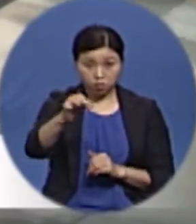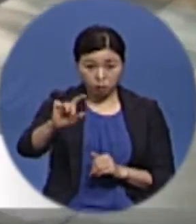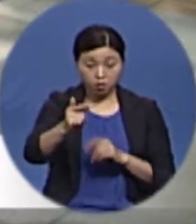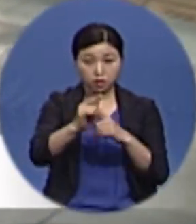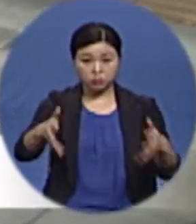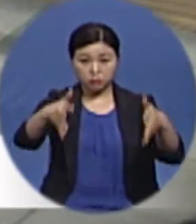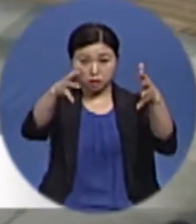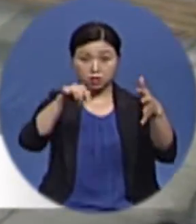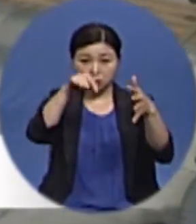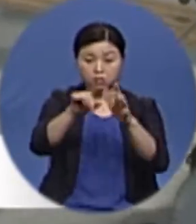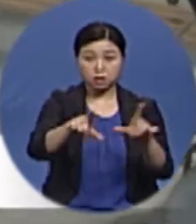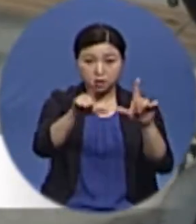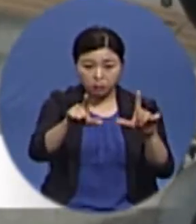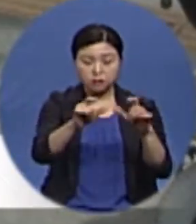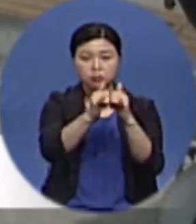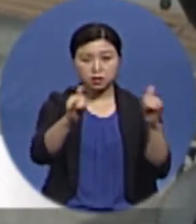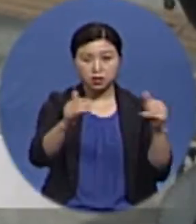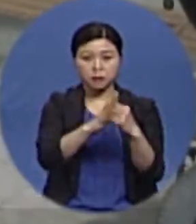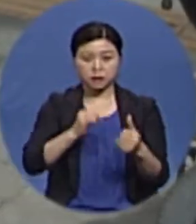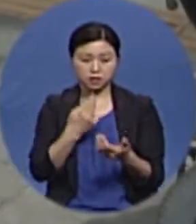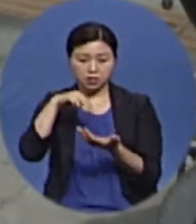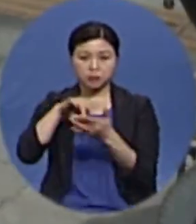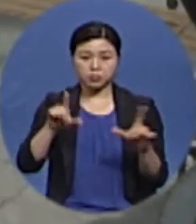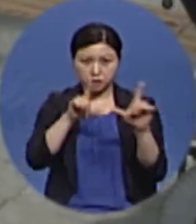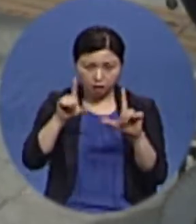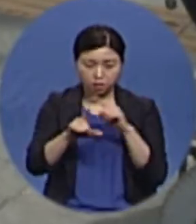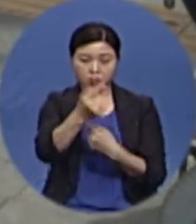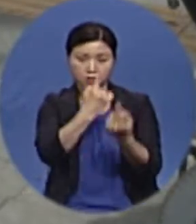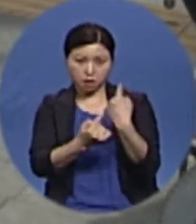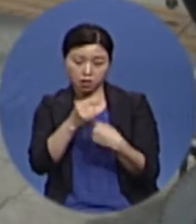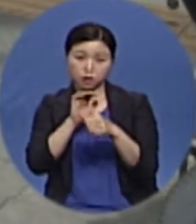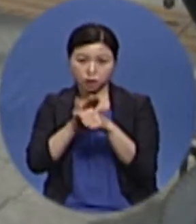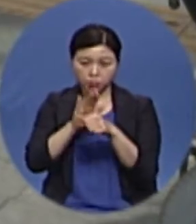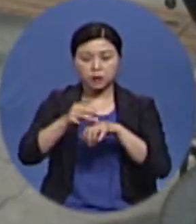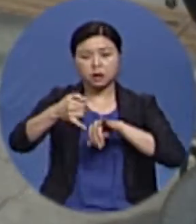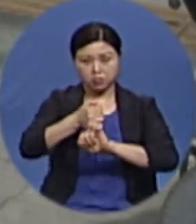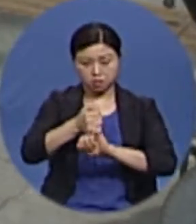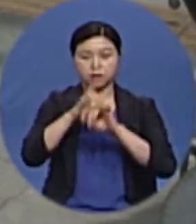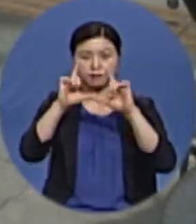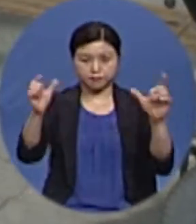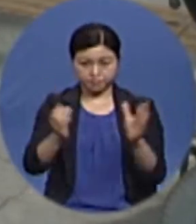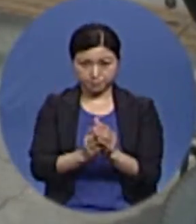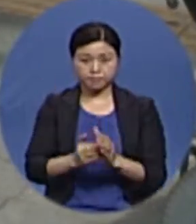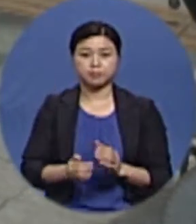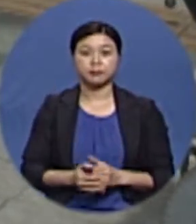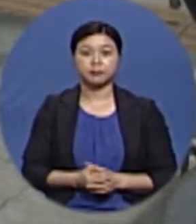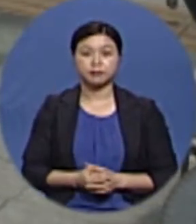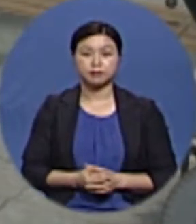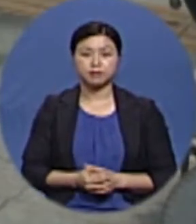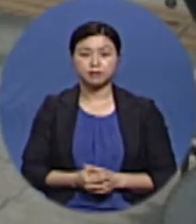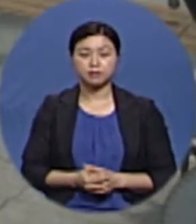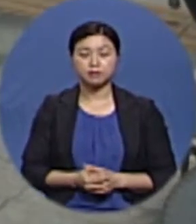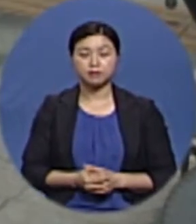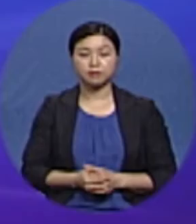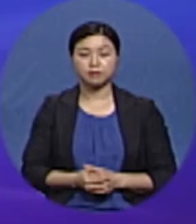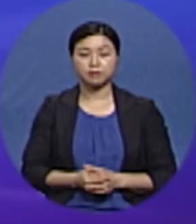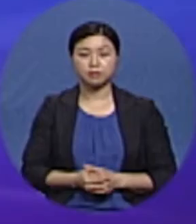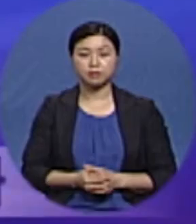거주인들의 자립생활 주택 입주에 적극 협의를 약속했습니다. 복지TV 뉴스 이명화입니다.